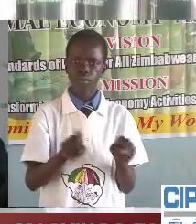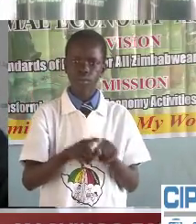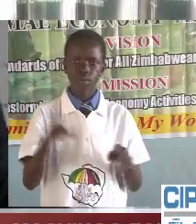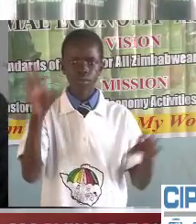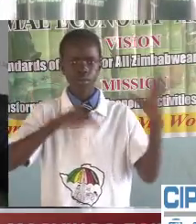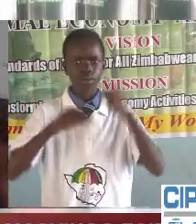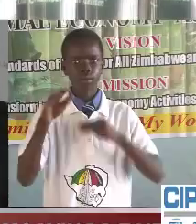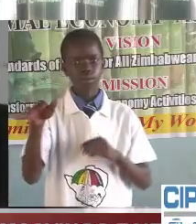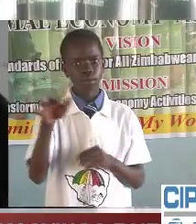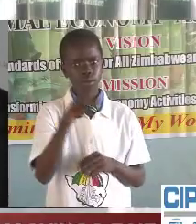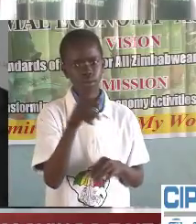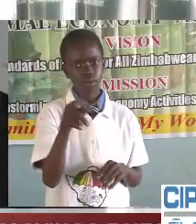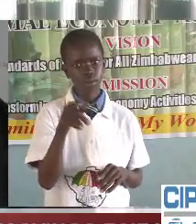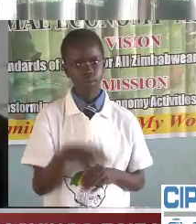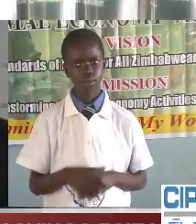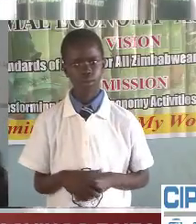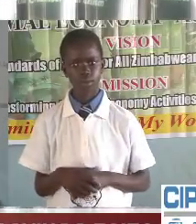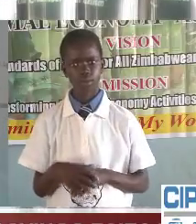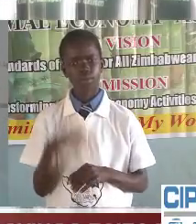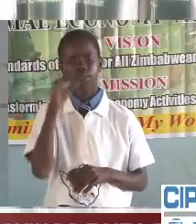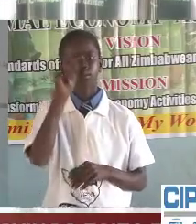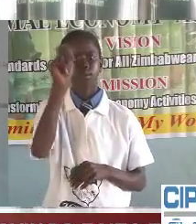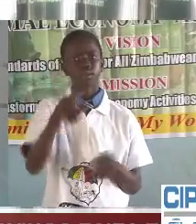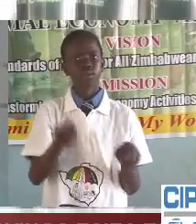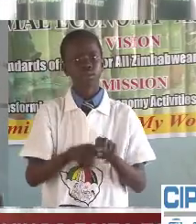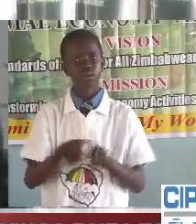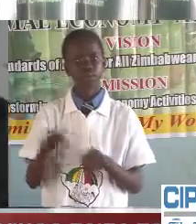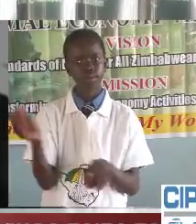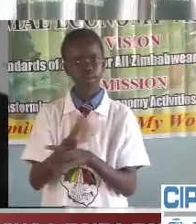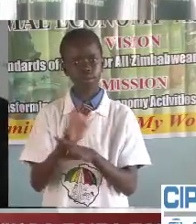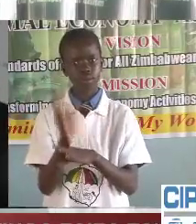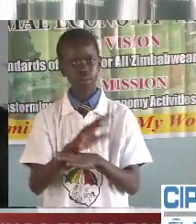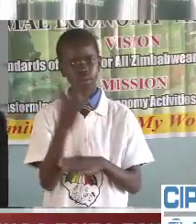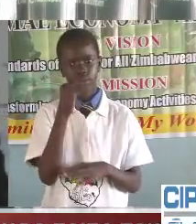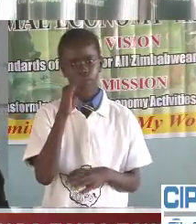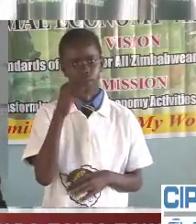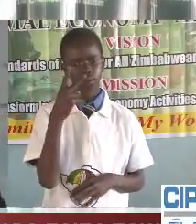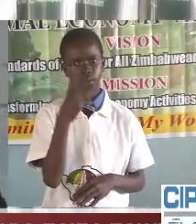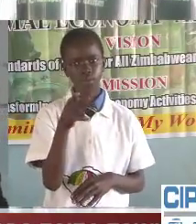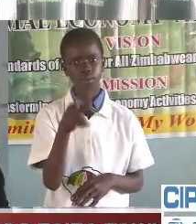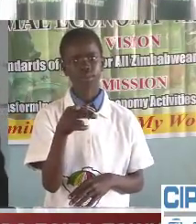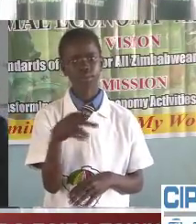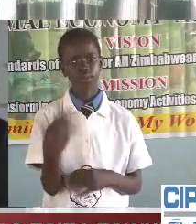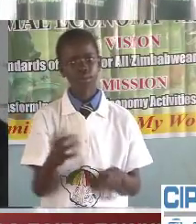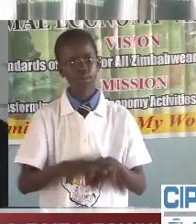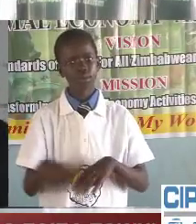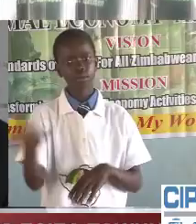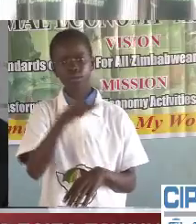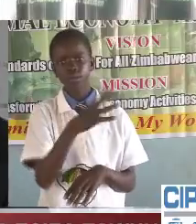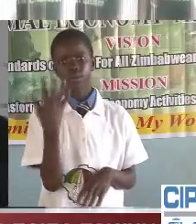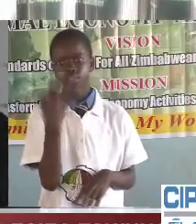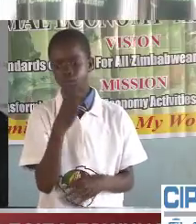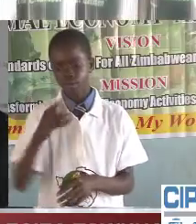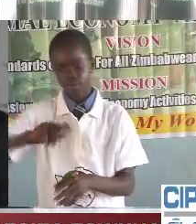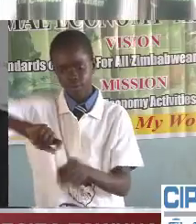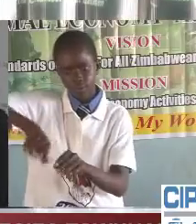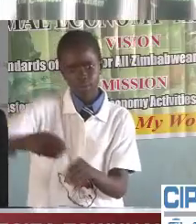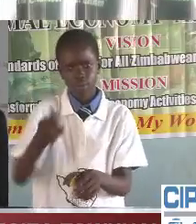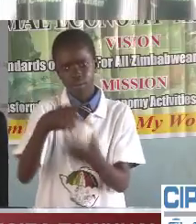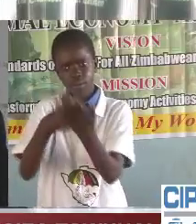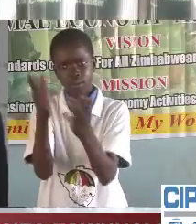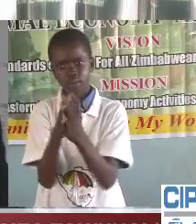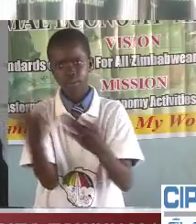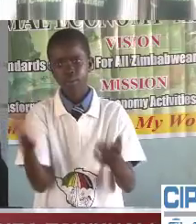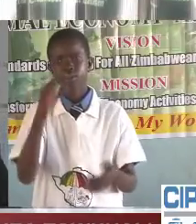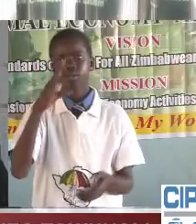kuita zvichibva kuagenda yedu yokuti kutengesa, tiri kuona isusu kuti vanhu vazhinji vari kuvharirwa mvura. Choita kuti